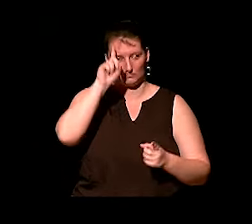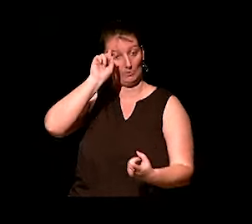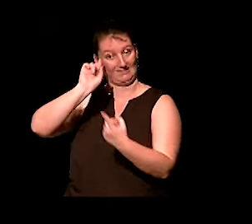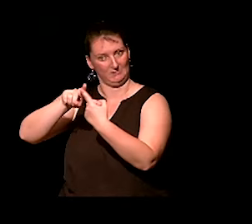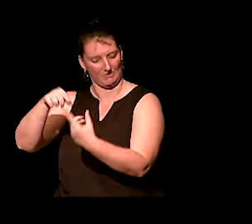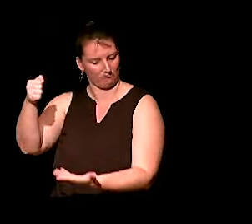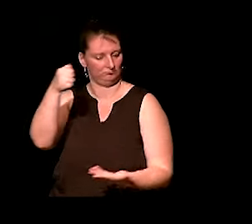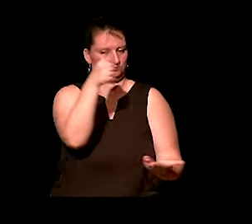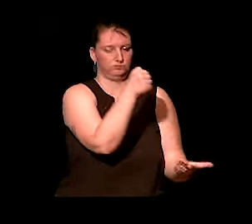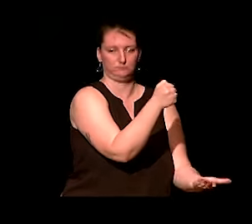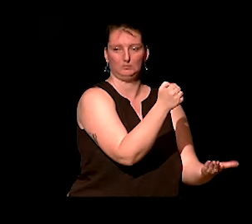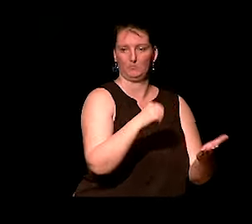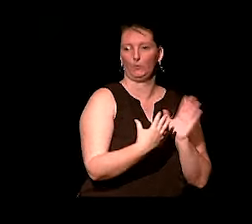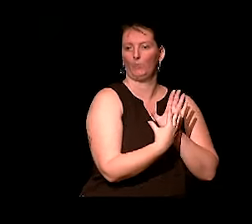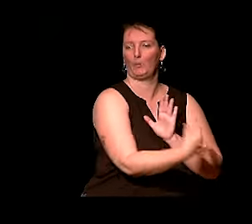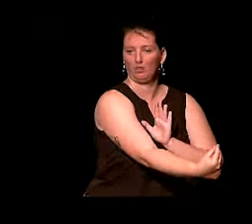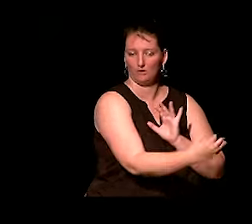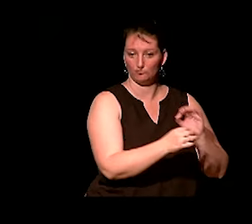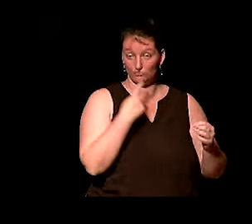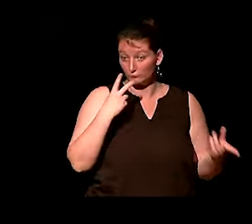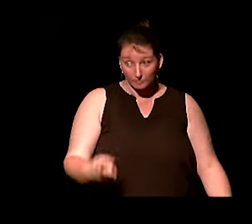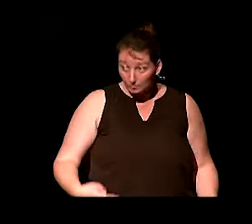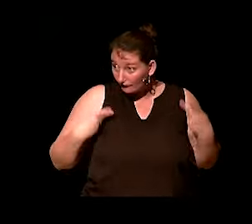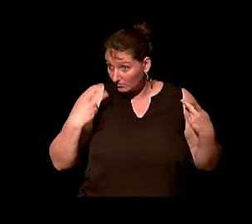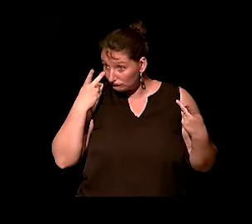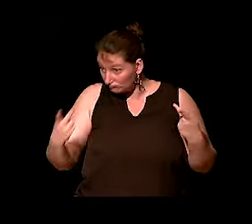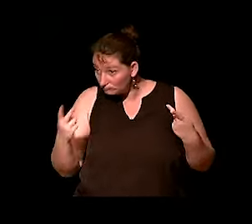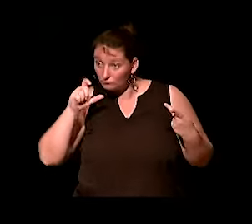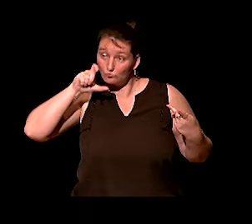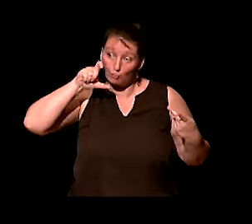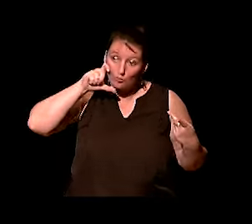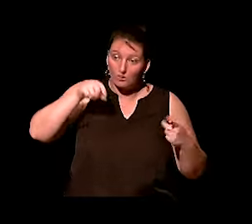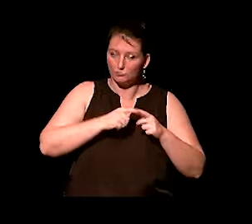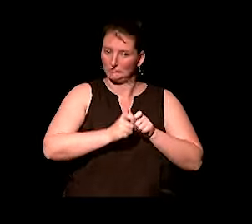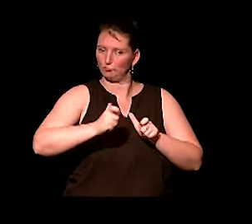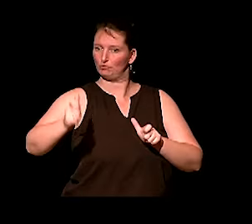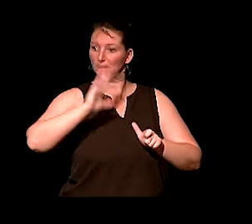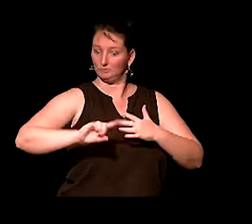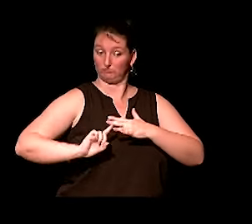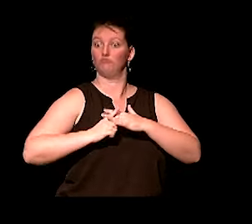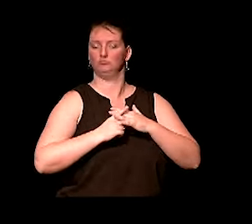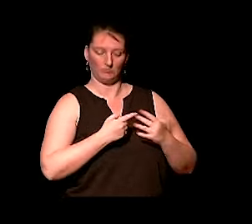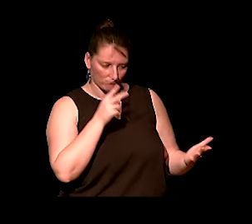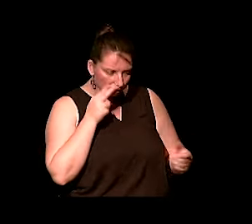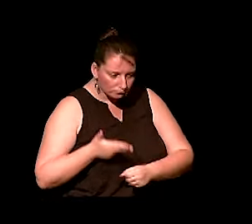et notamment ceux de filmer finalement la vie bourgeoise et industrielle